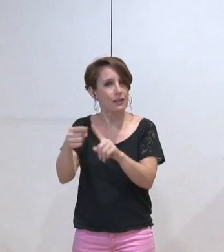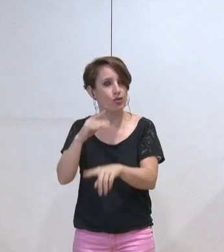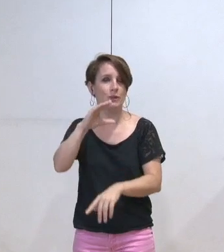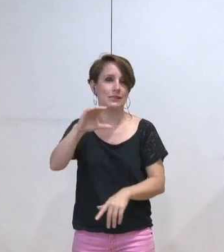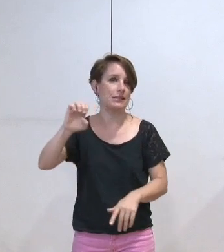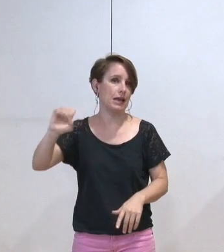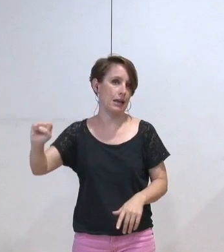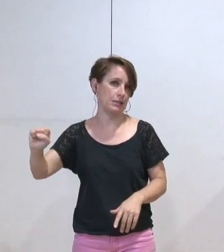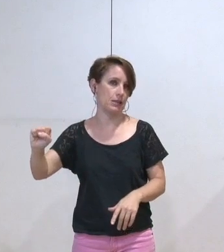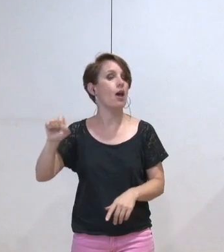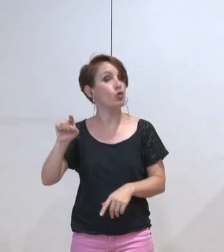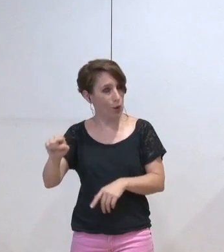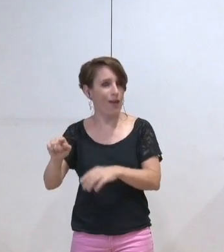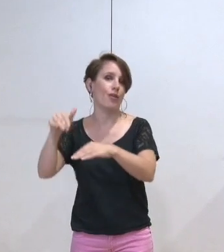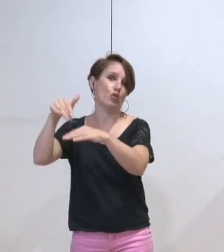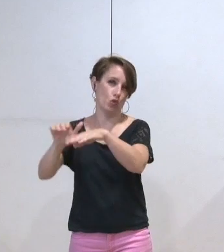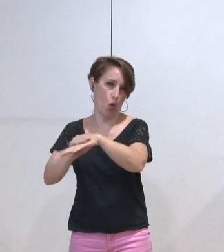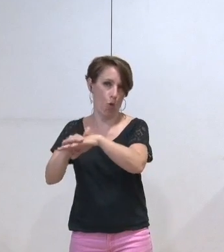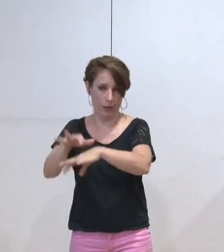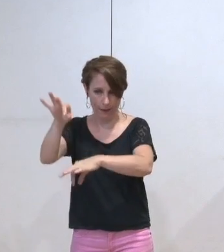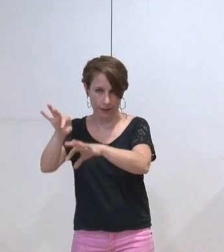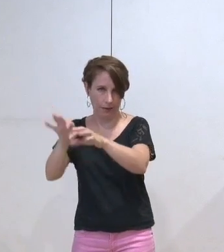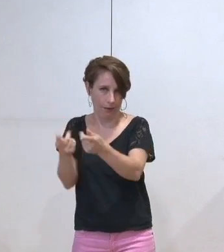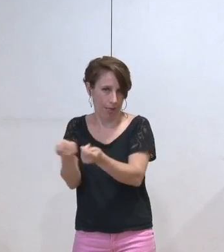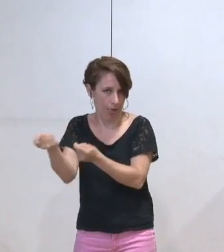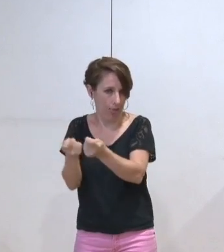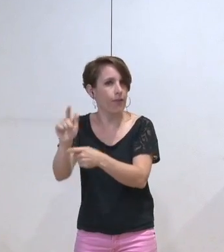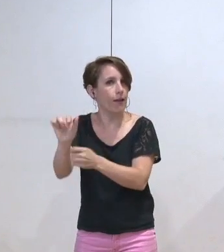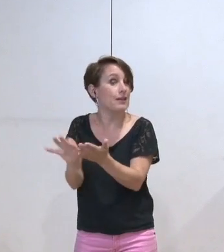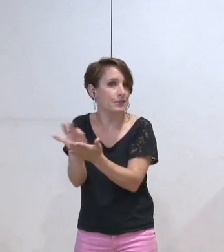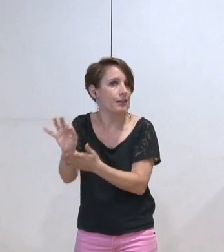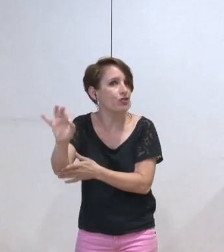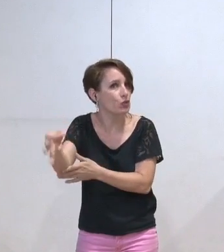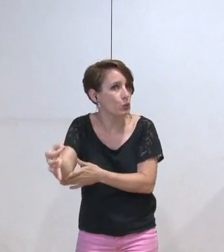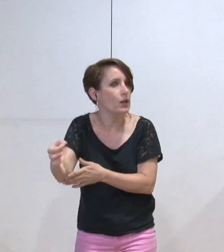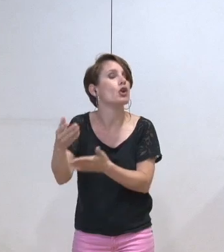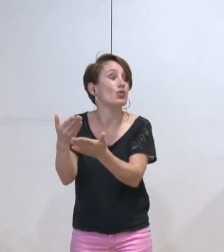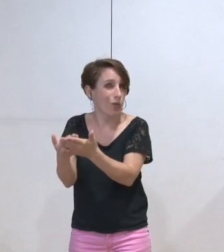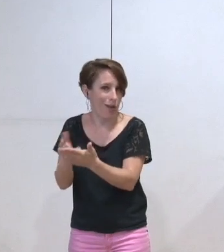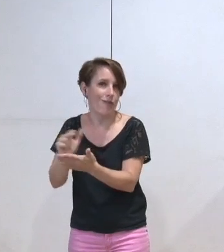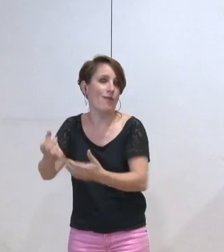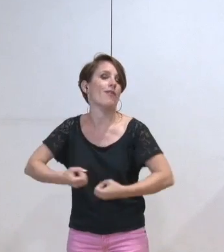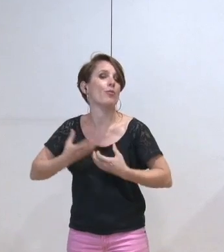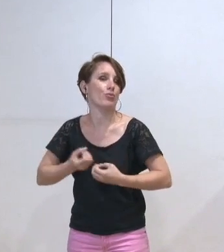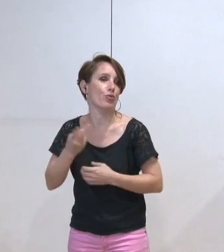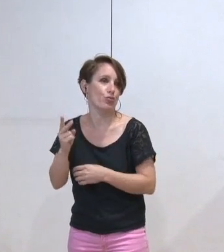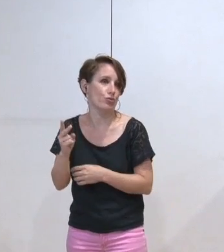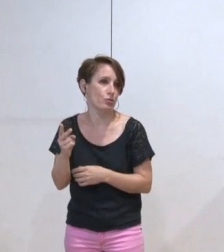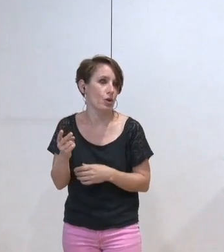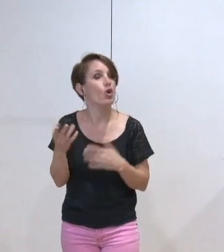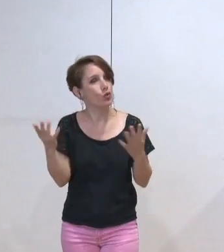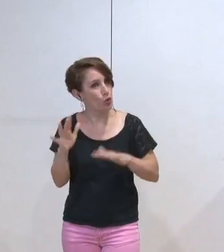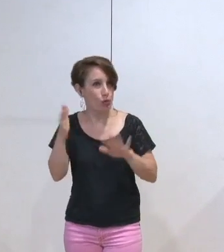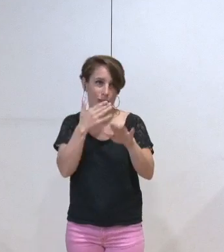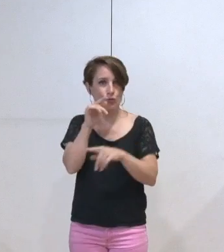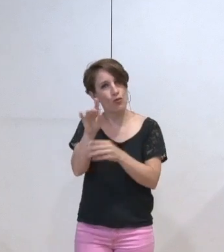revê de fait un caractère politique sur lequel j'imagine que il y aura évidemment de nombreuses expressions donc à ce momentl je vous redonnerai